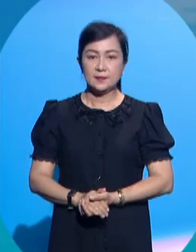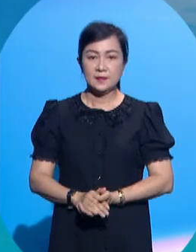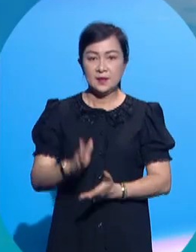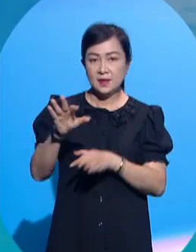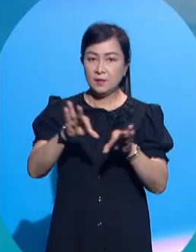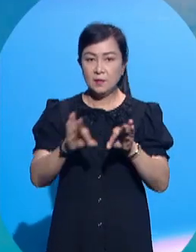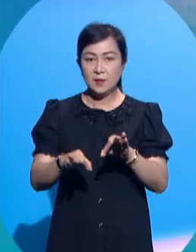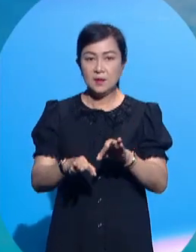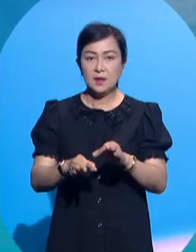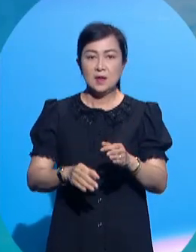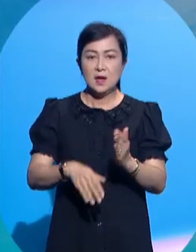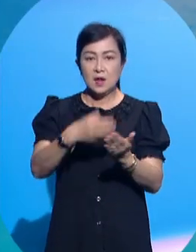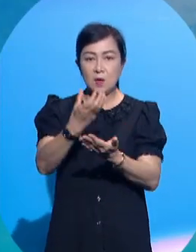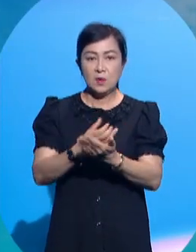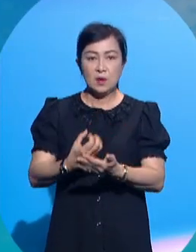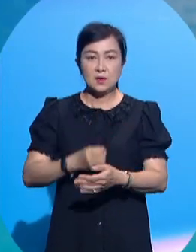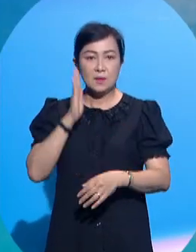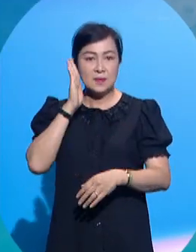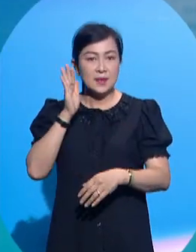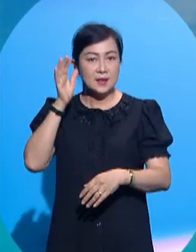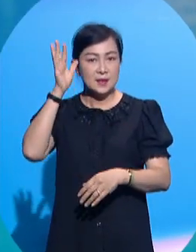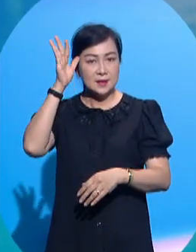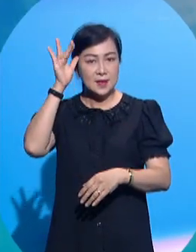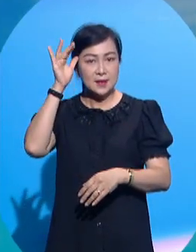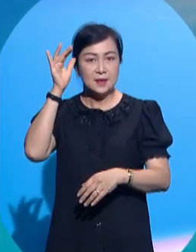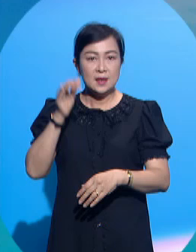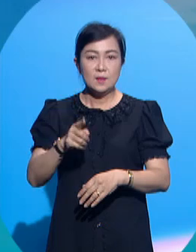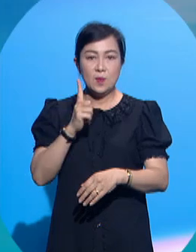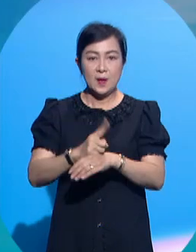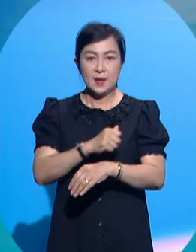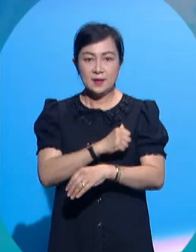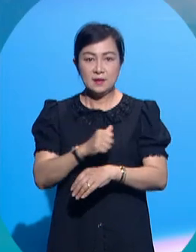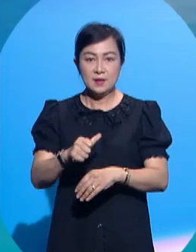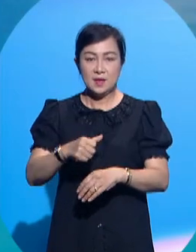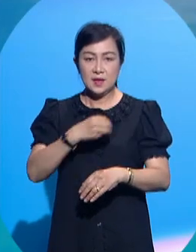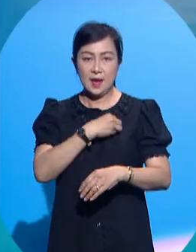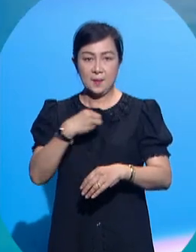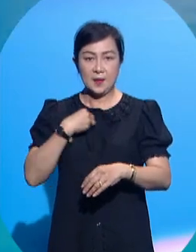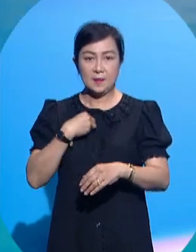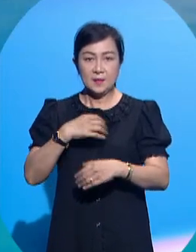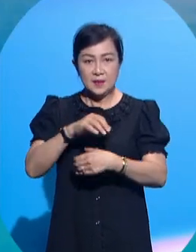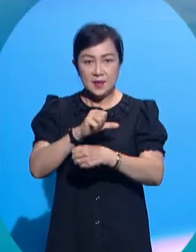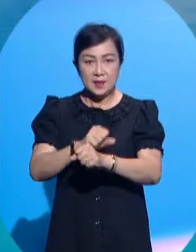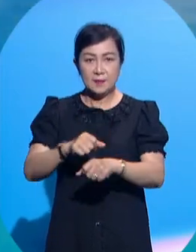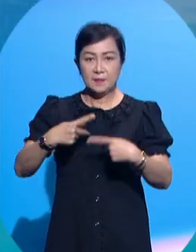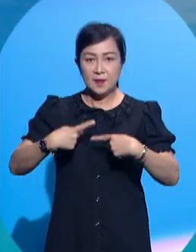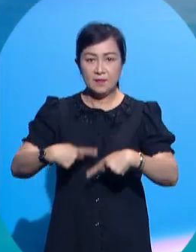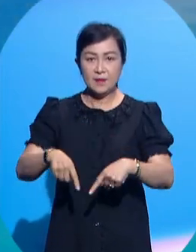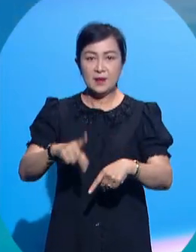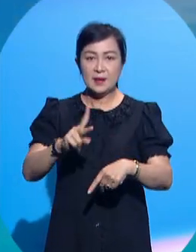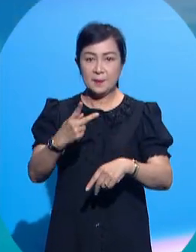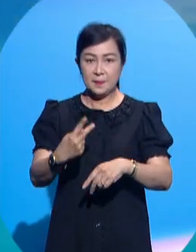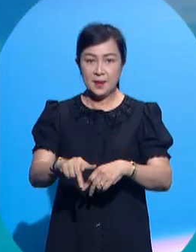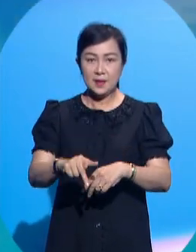Tại thành phố Hồ Chí Minh, trong chương trình cộng đồng sống sạch sành xanh, hơn 1.000 người dân đã được khám tổng quát và xét nghiệm miễn phí vi khuẩn